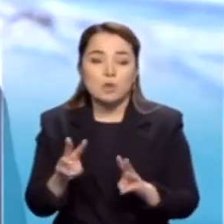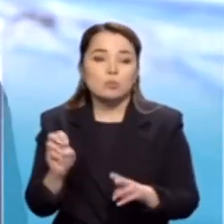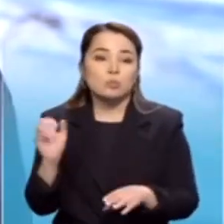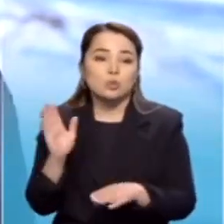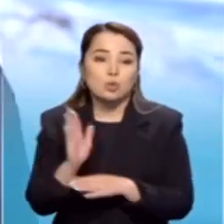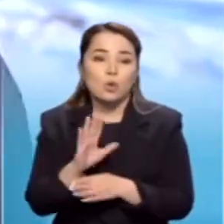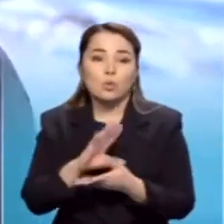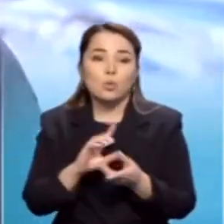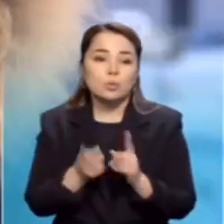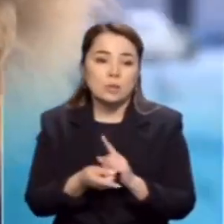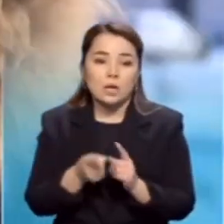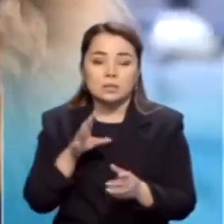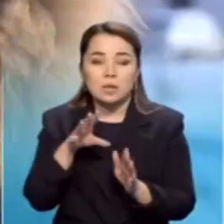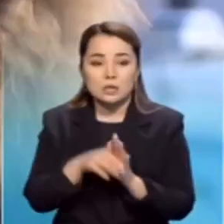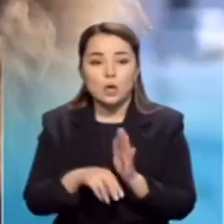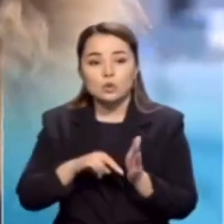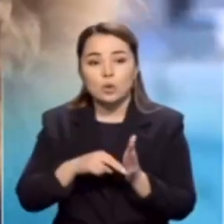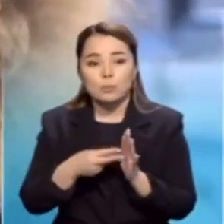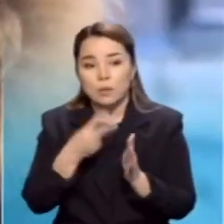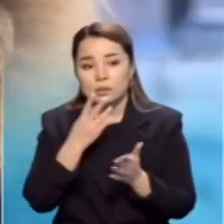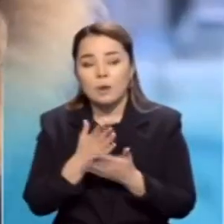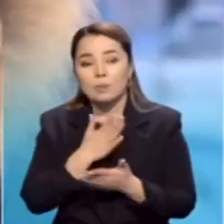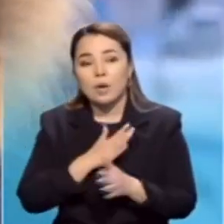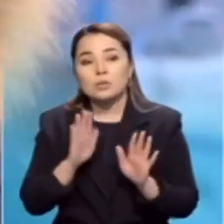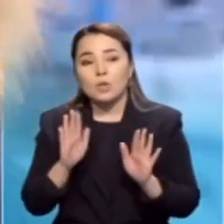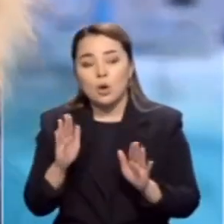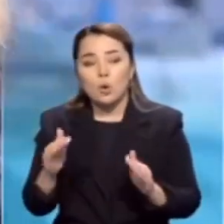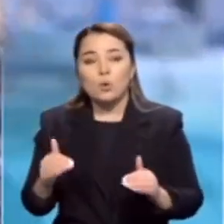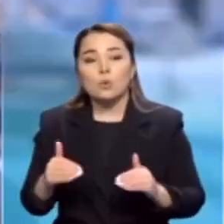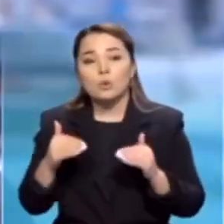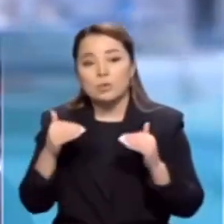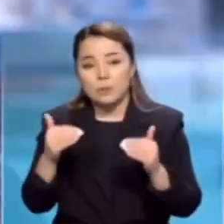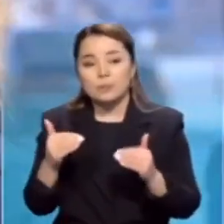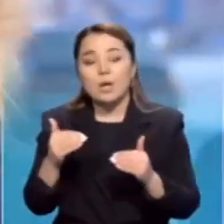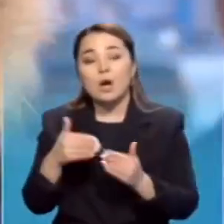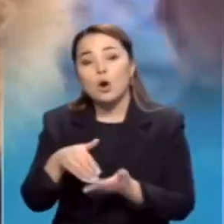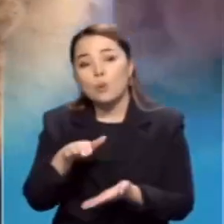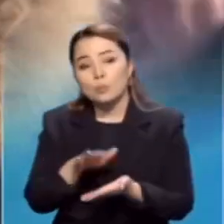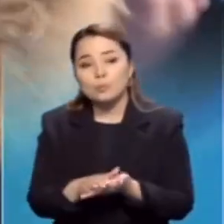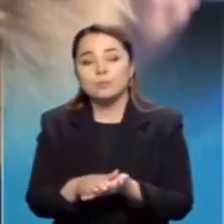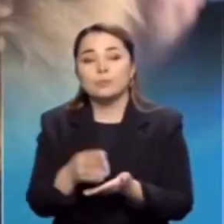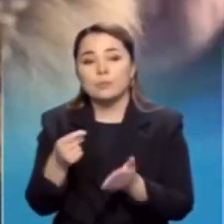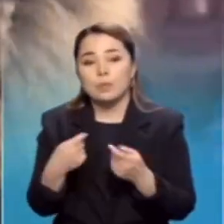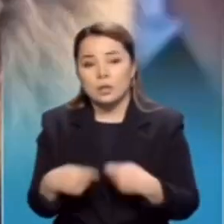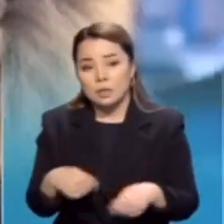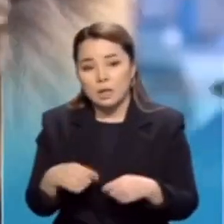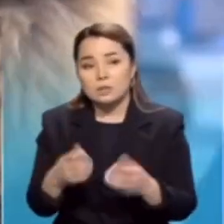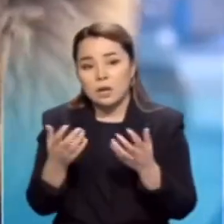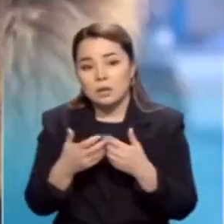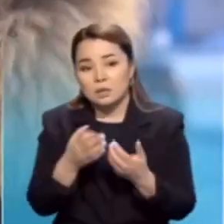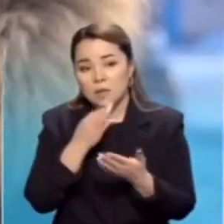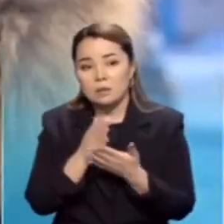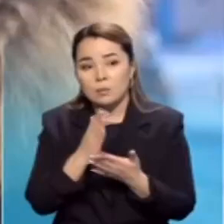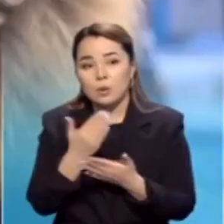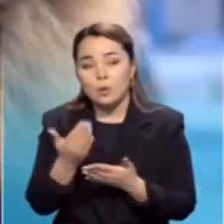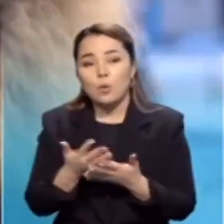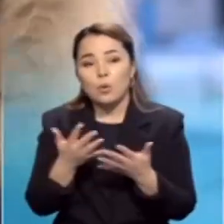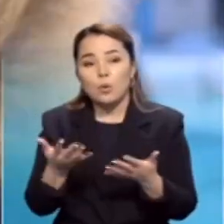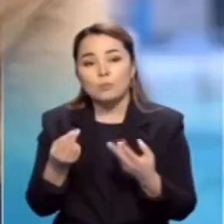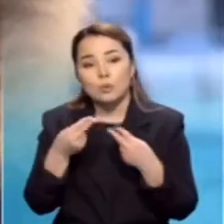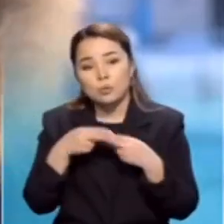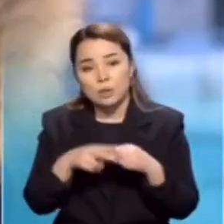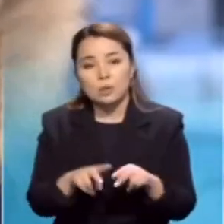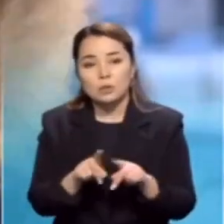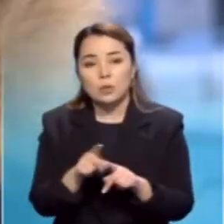өзгеріс енгізу жоспарлауда. Сол кезде біз тек қана көтерме саудада есептеуді алған кезде бұл кісілерге көбірек бөлінеді